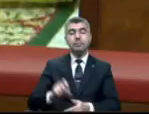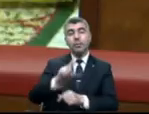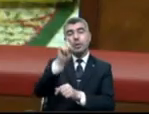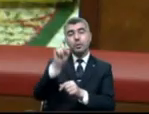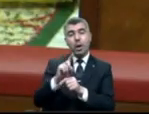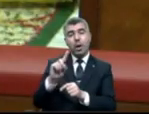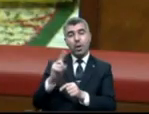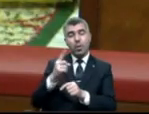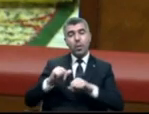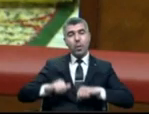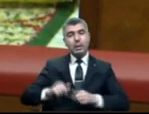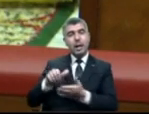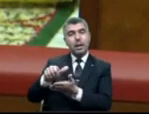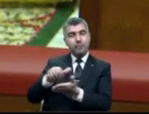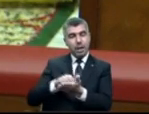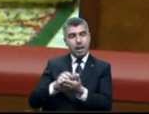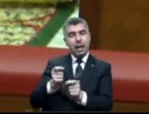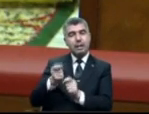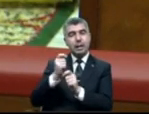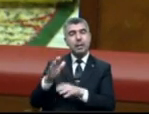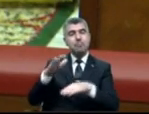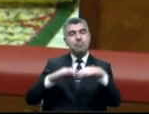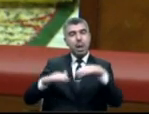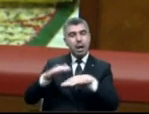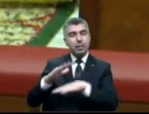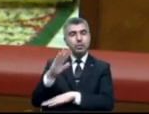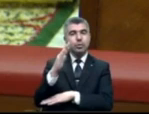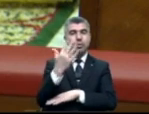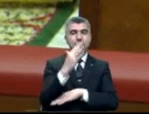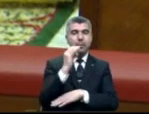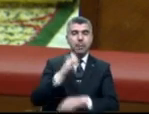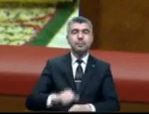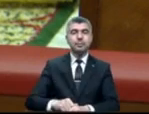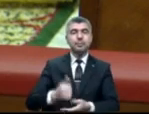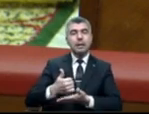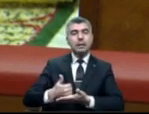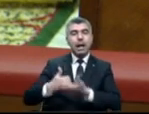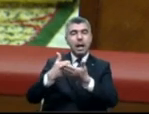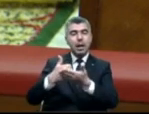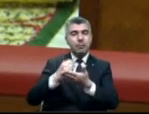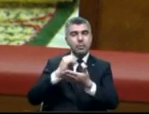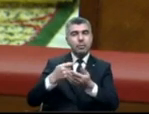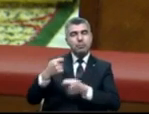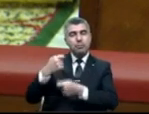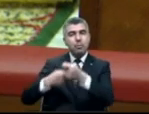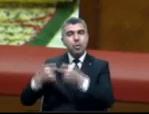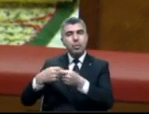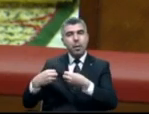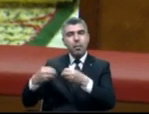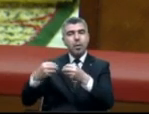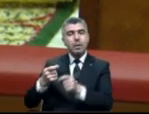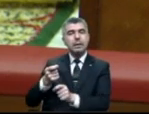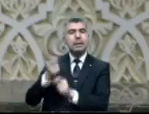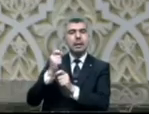للسؤال الاول الموجه لقطاع الفلاحه والصيد البحري والتنميه القرويه والمياه والغابات، وموضوعه دعم وتثمين وتسويق منتجات الصيد البحري.